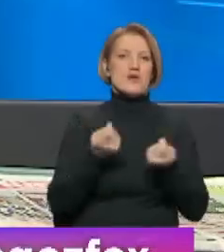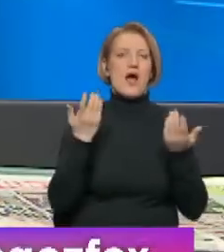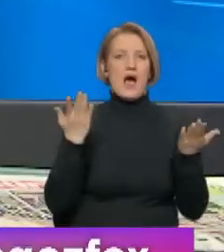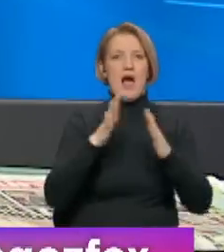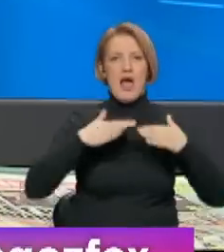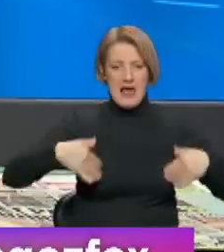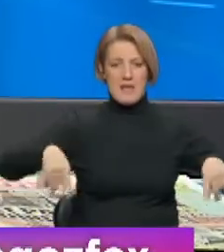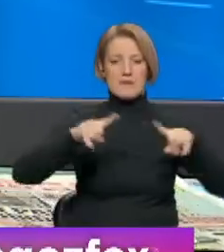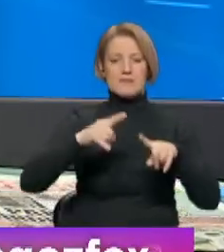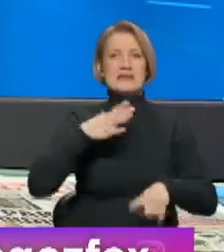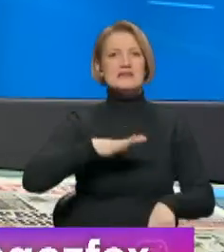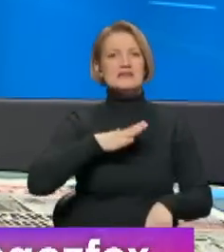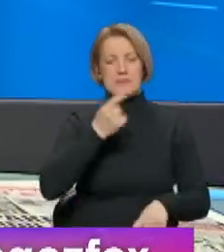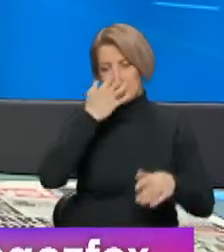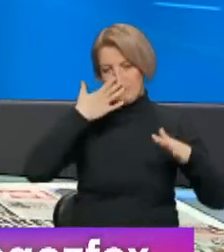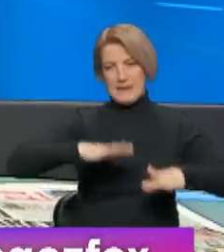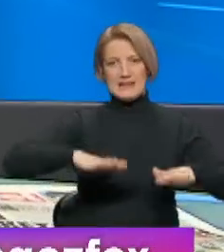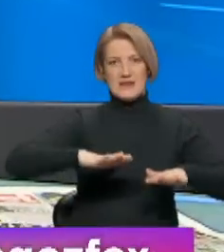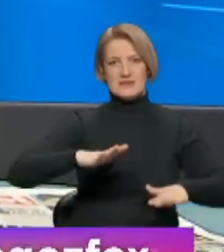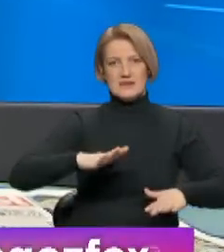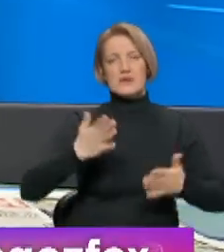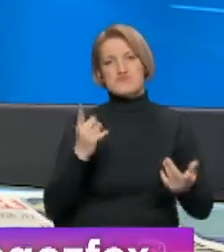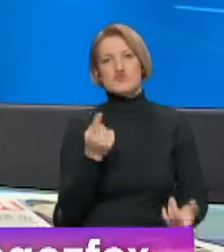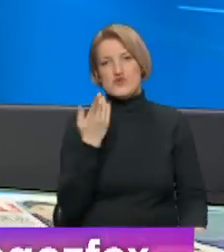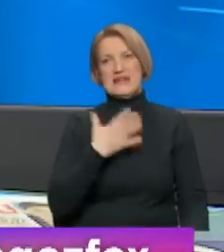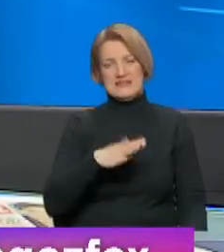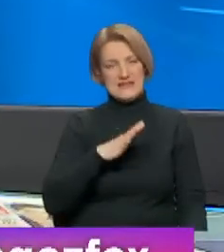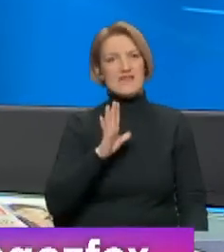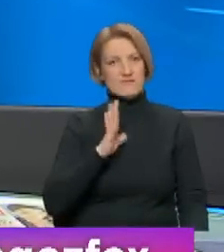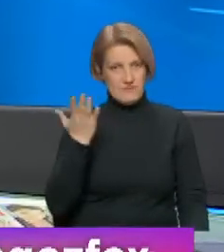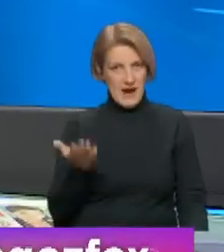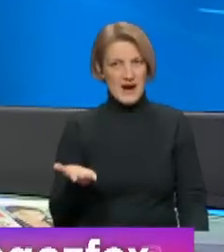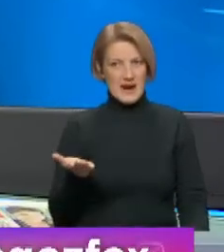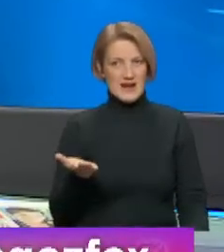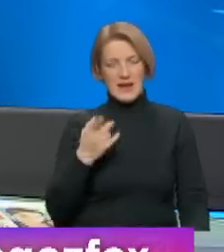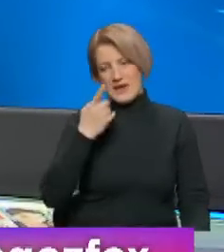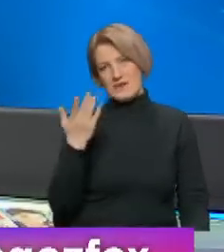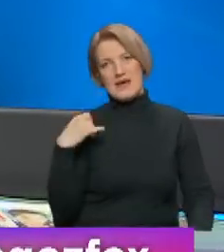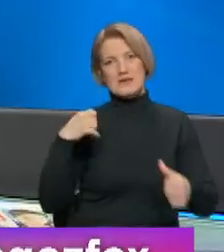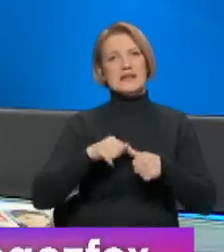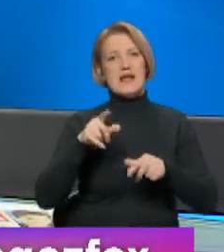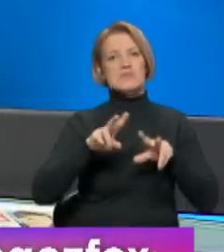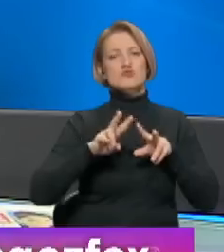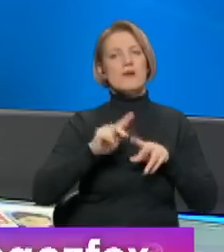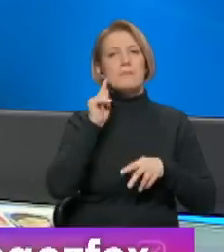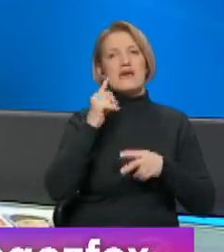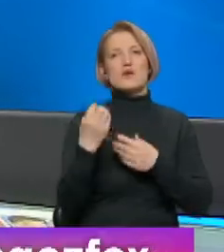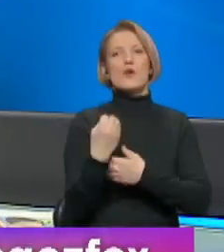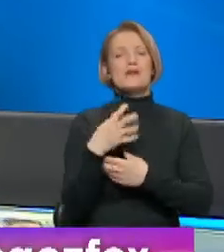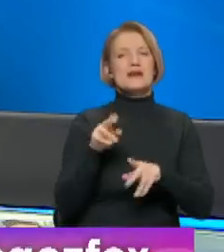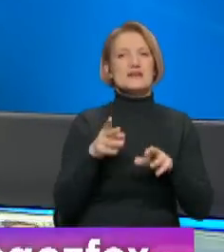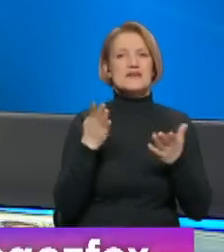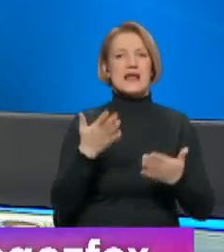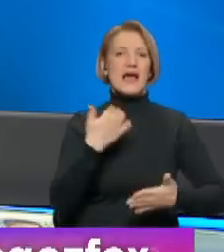Hepimizin bir isteği beklentisi Müjde isteği var Ve yine Mustafa Bey'in de gönderdiği gibi En